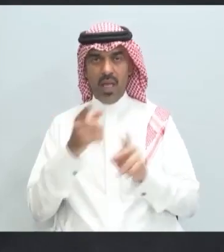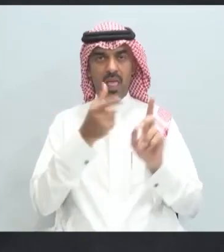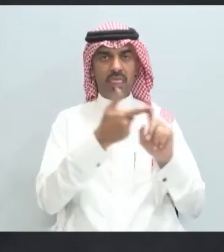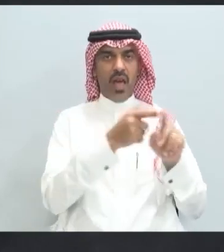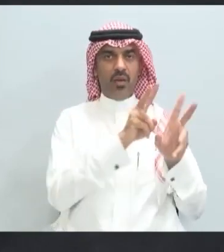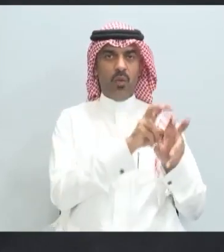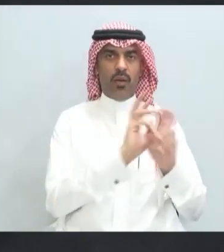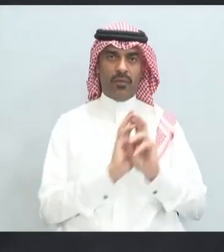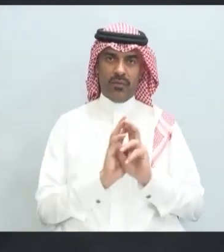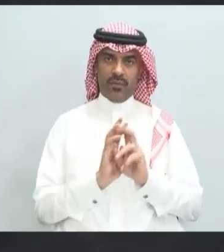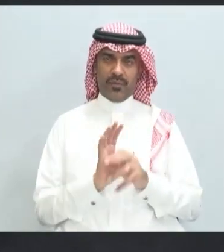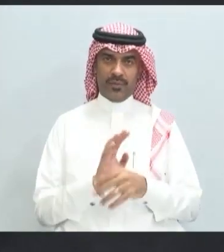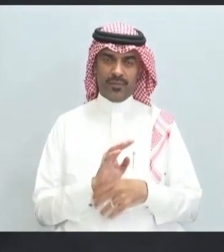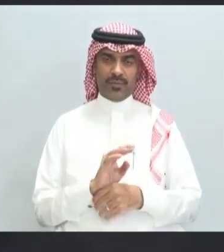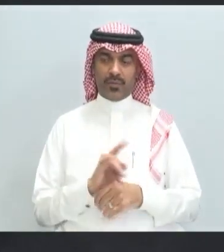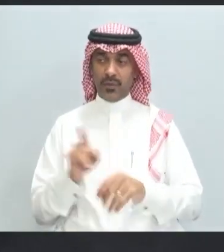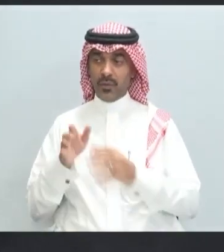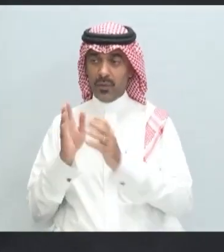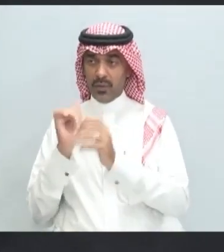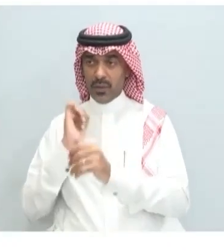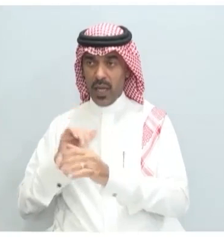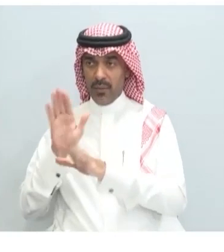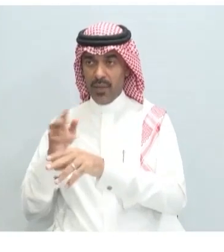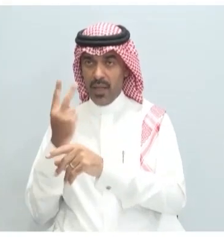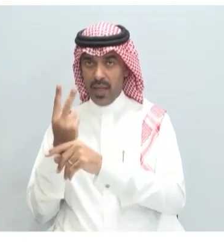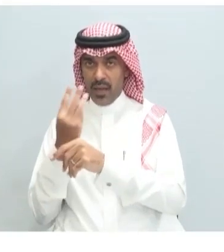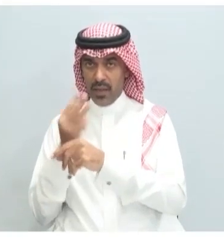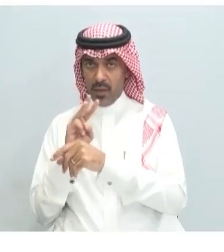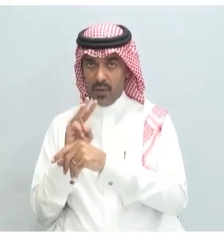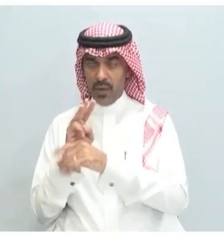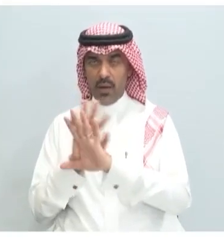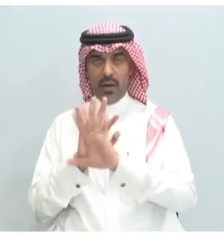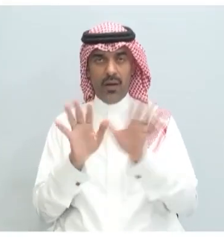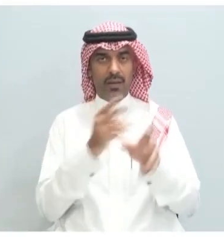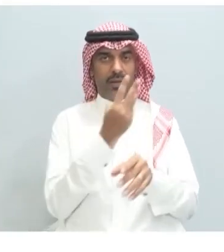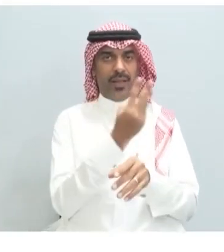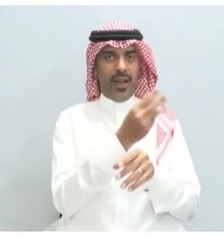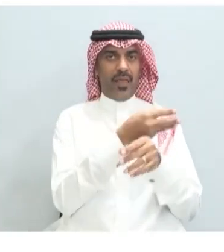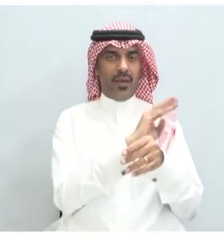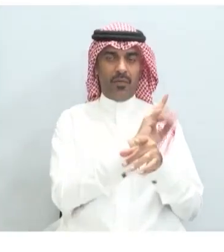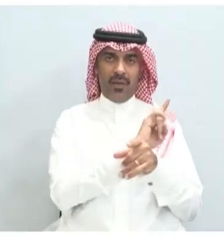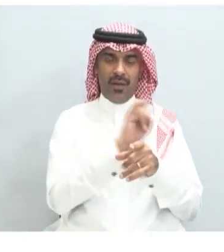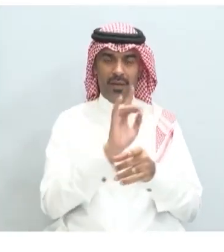الاخرى وجود احدهما يمنع وجود الاخرى فهنا نقول ان الحادثتان